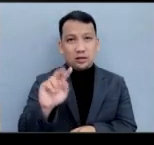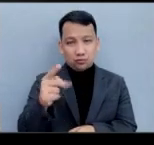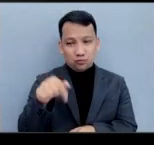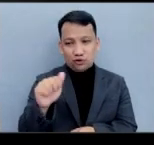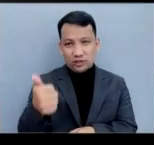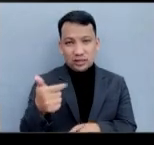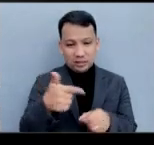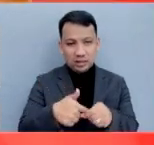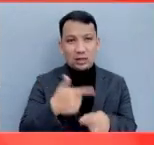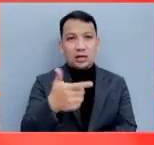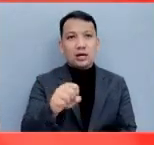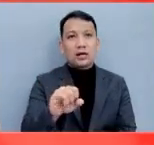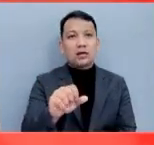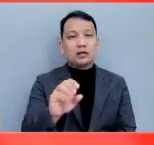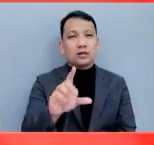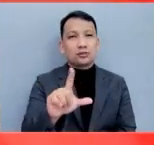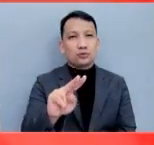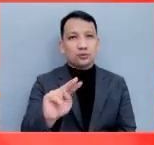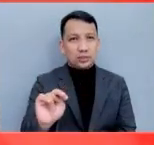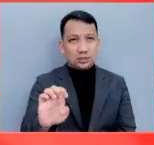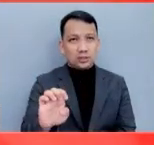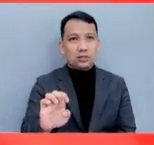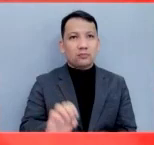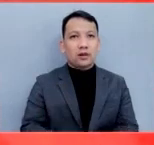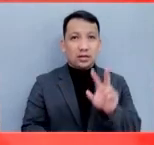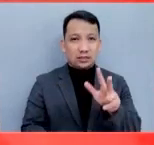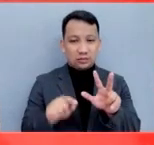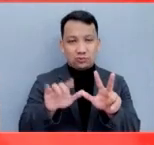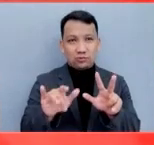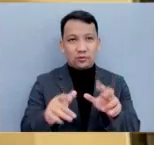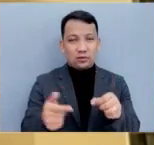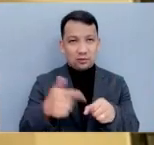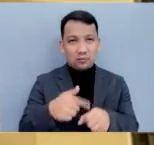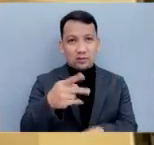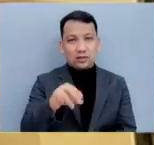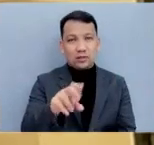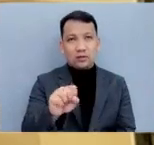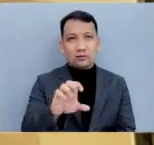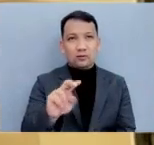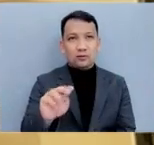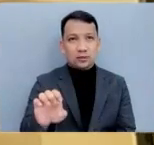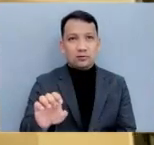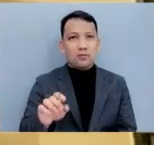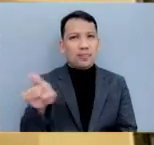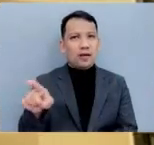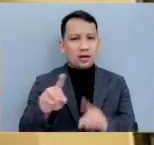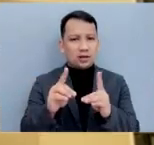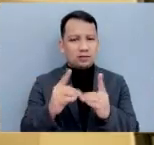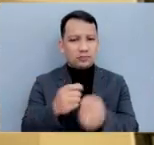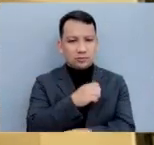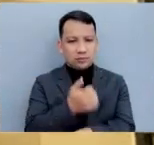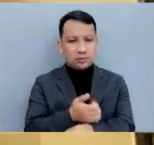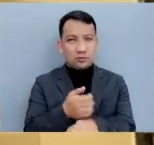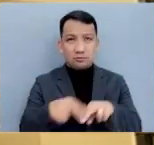centavos naman sa gasolina, habang 3 pesos and 25 centavos sa kada litro ng kerosene. Paliwanag ng Department of Energy, ang muling pagsipa ng